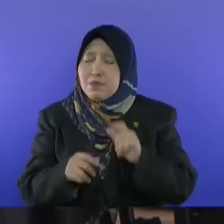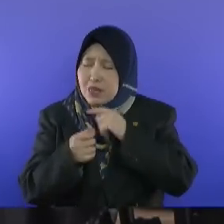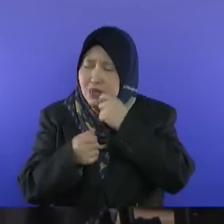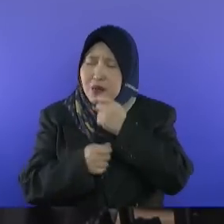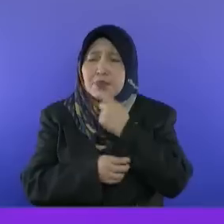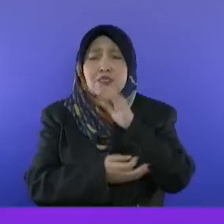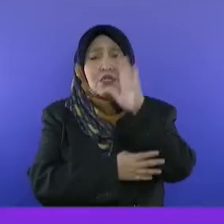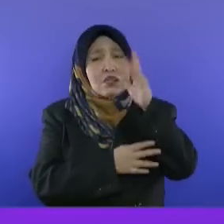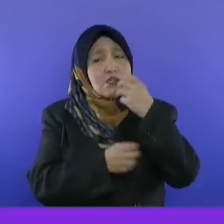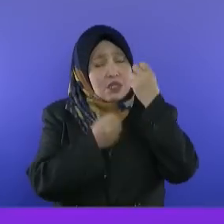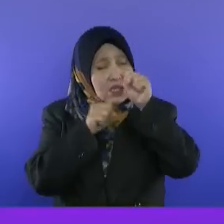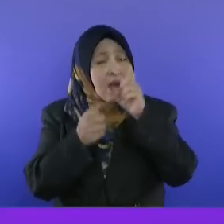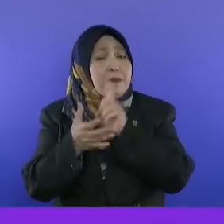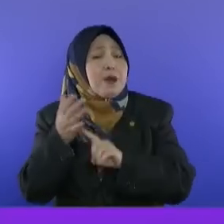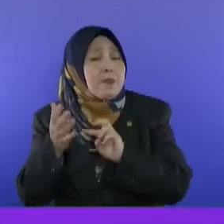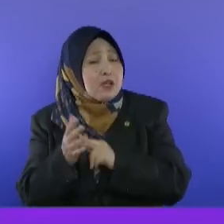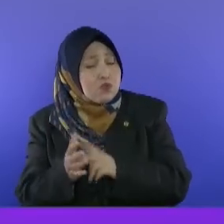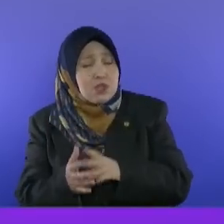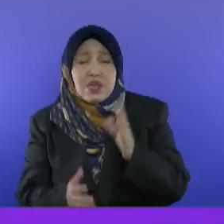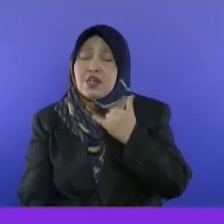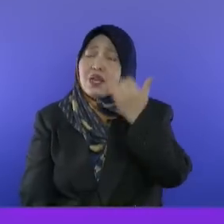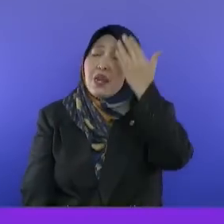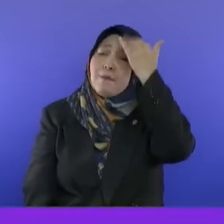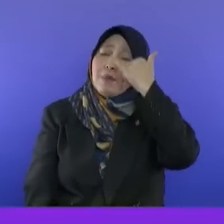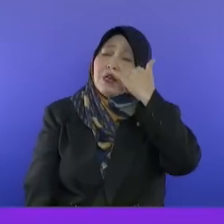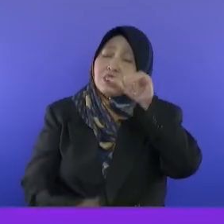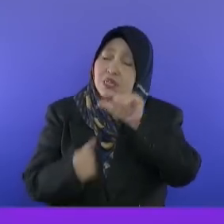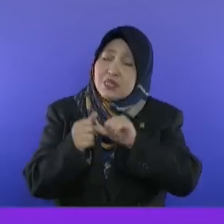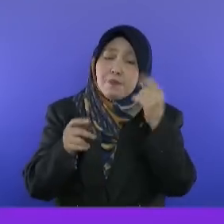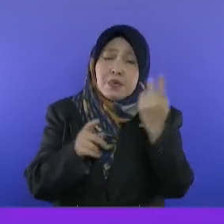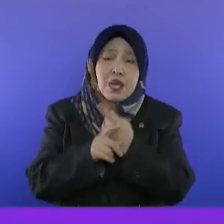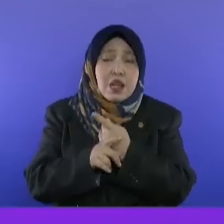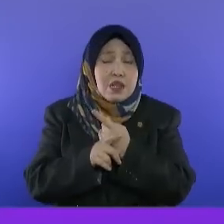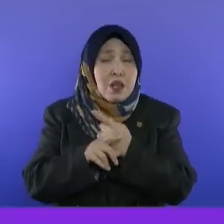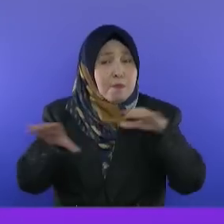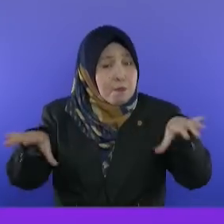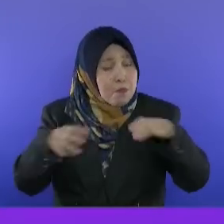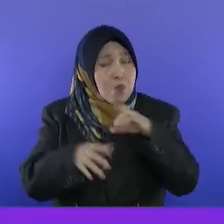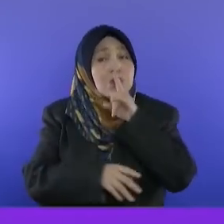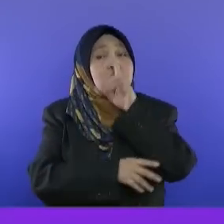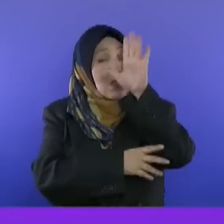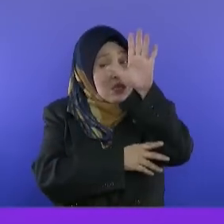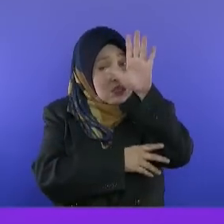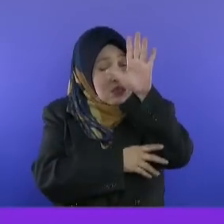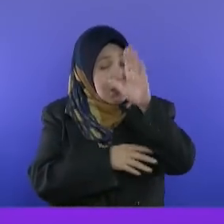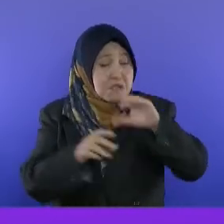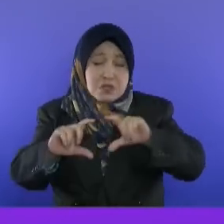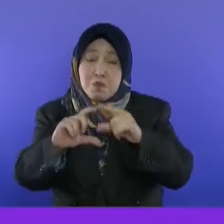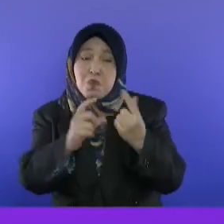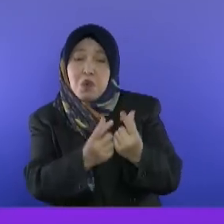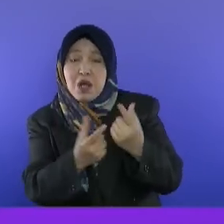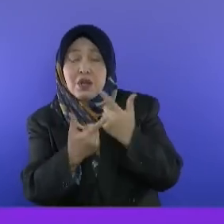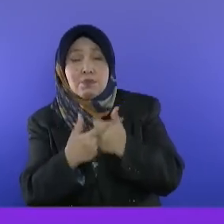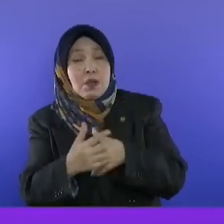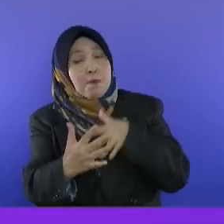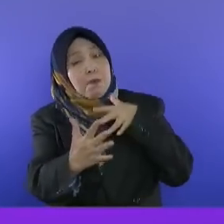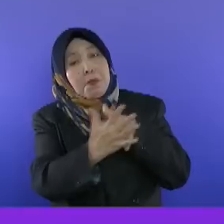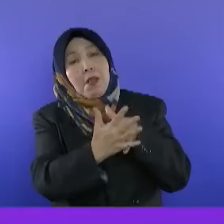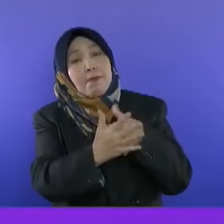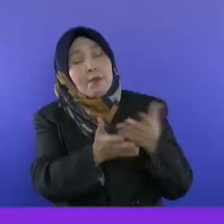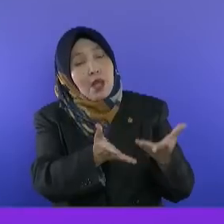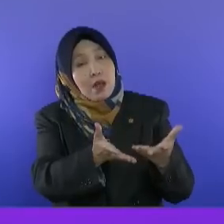itu aku maksudnya dan menghapus setiap kali mereka mengikat janji seku daripada mereka melanggarnya